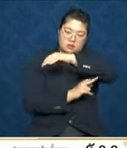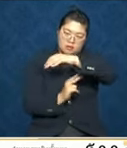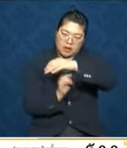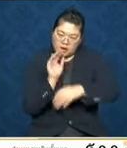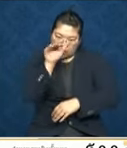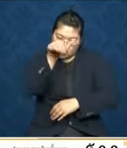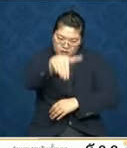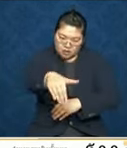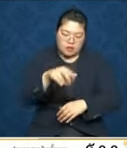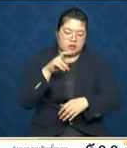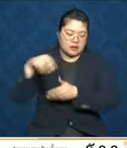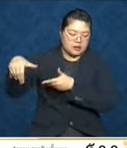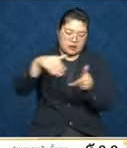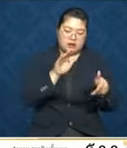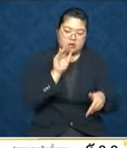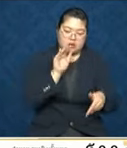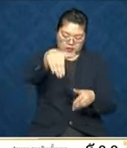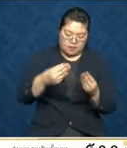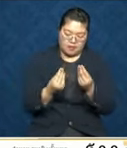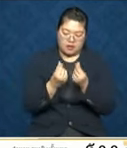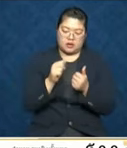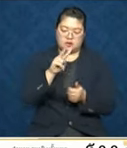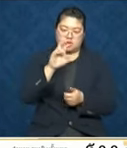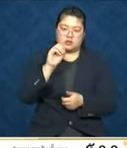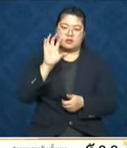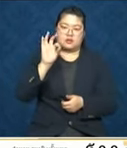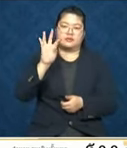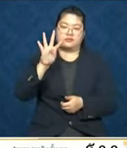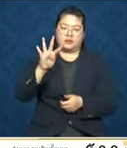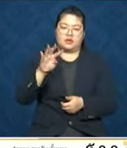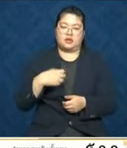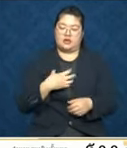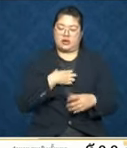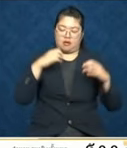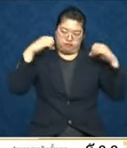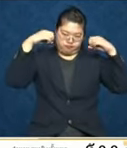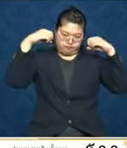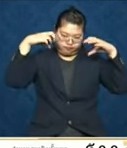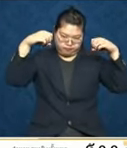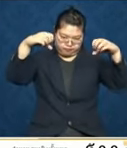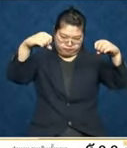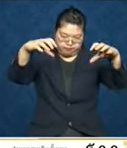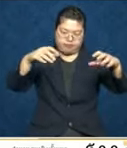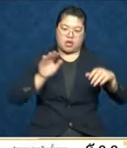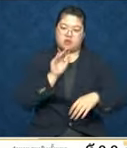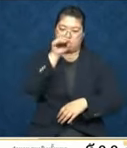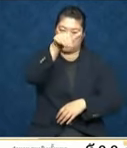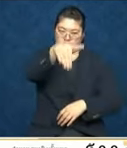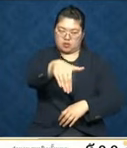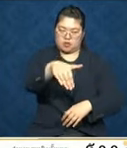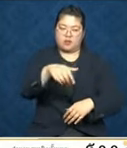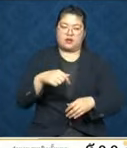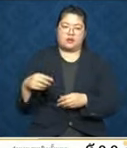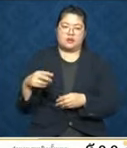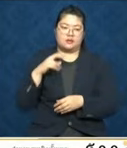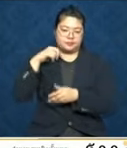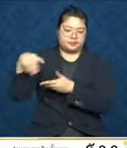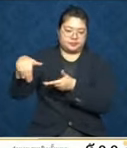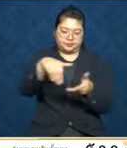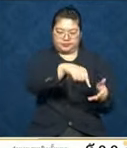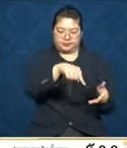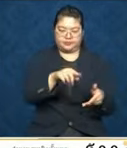ามทางหลวงหมายเลข2094ค่ะรวมถึงติดตั้งไฟส่องสว่างนะคะจากสะพานลำน้ำยามช่วงเทศบาลอากาศอำนวยถึง